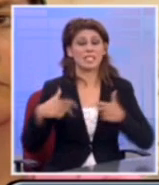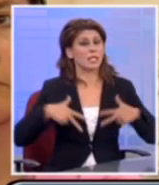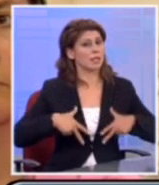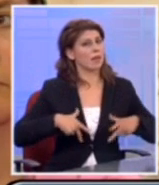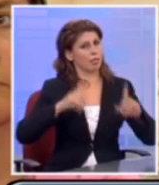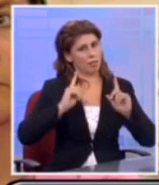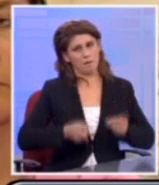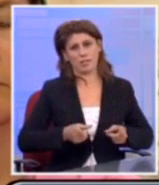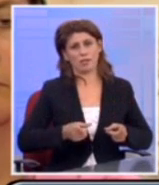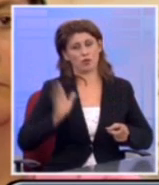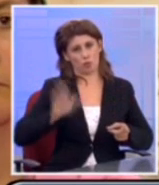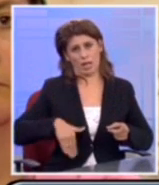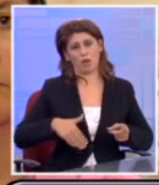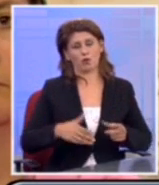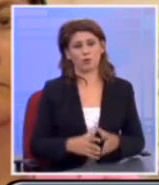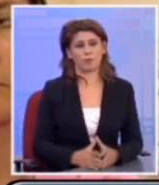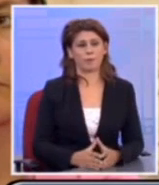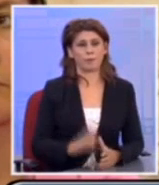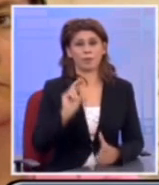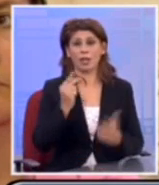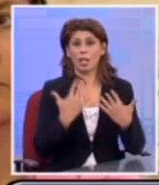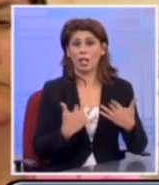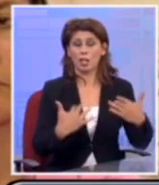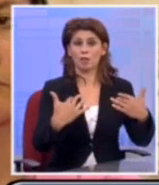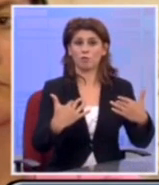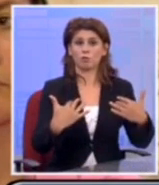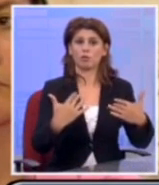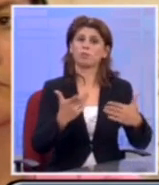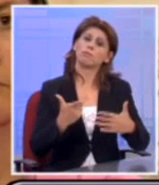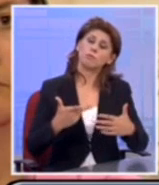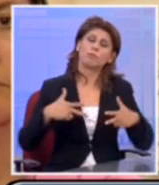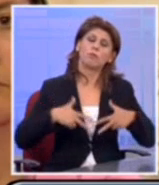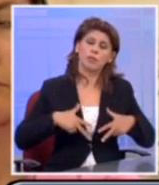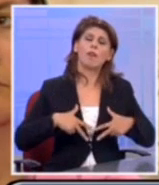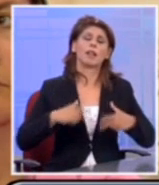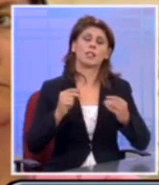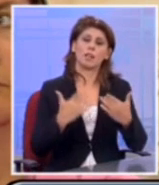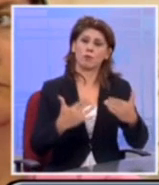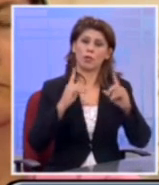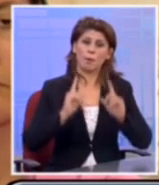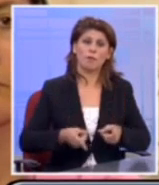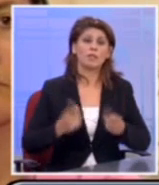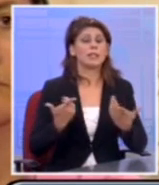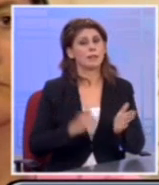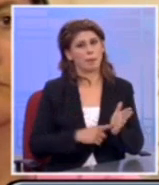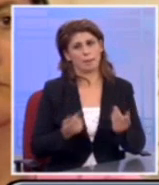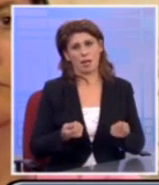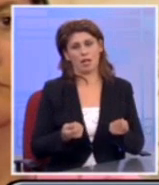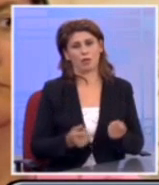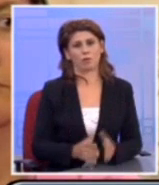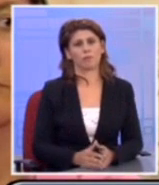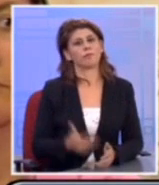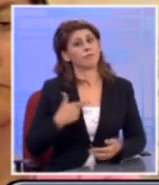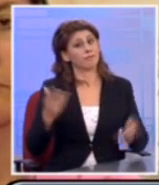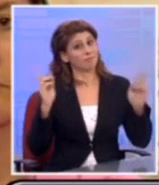θα αποφασίσει και η Βουλή και οι αρχές της χώρας θα αποφασίσουν φυσικά τι πρέπει να κάνουν.